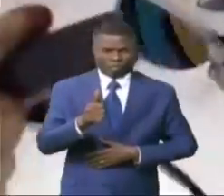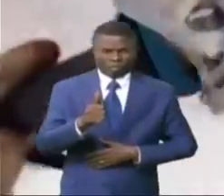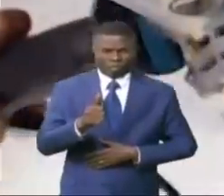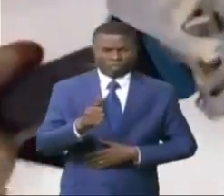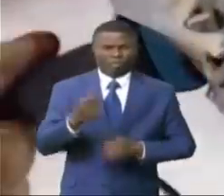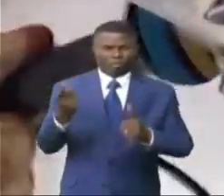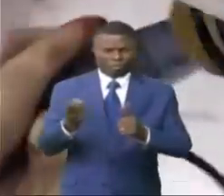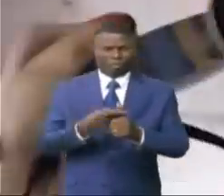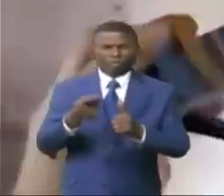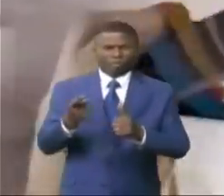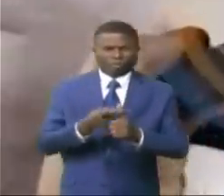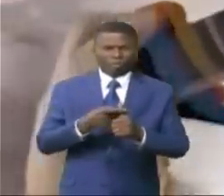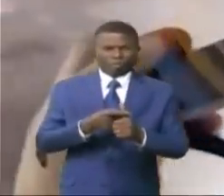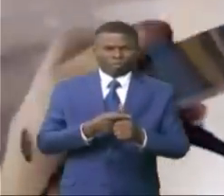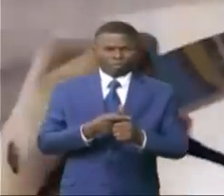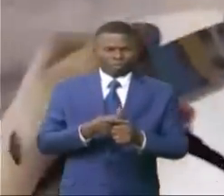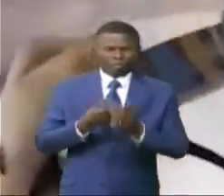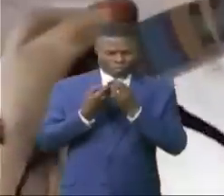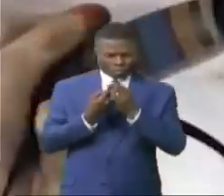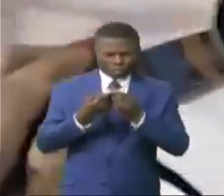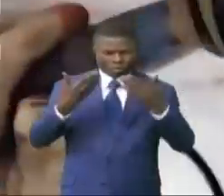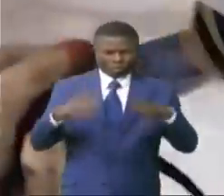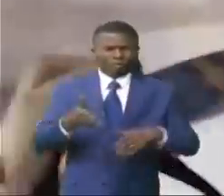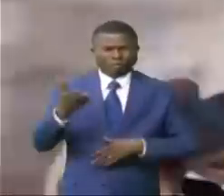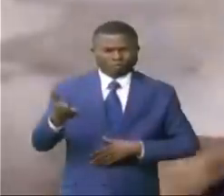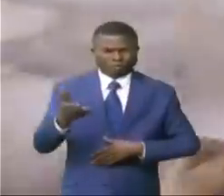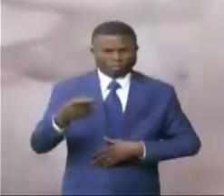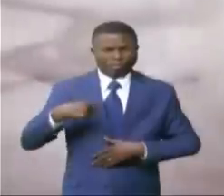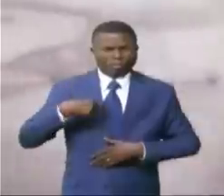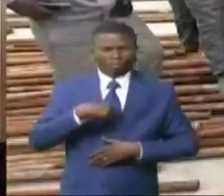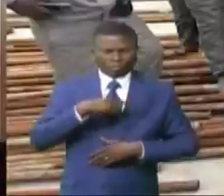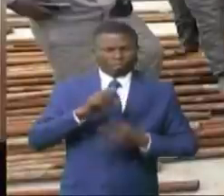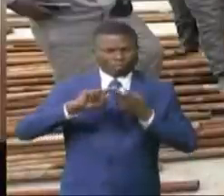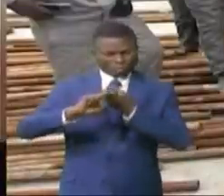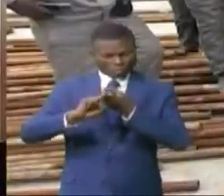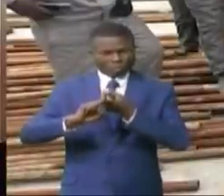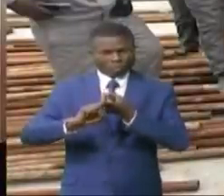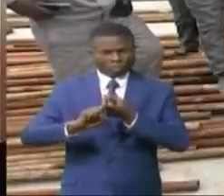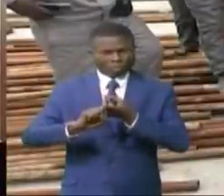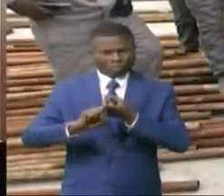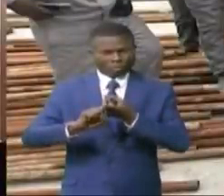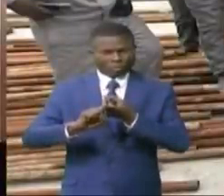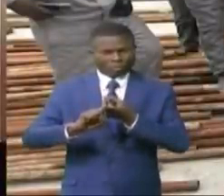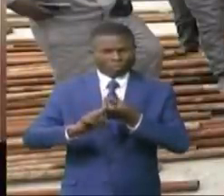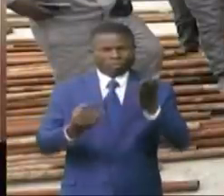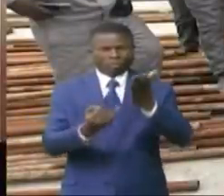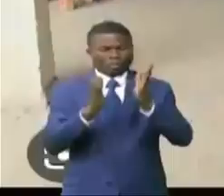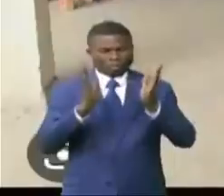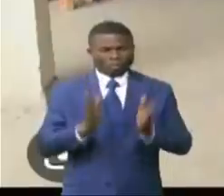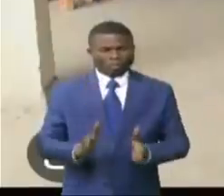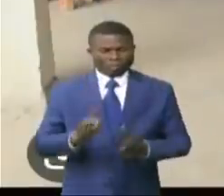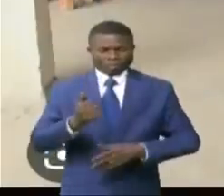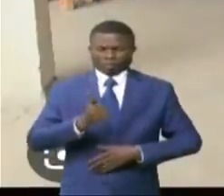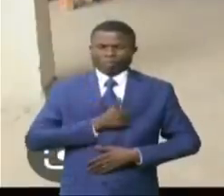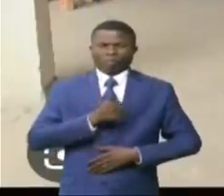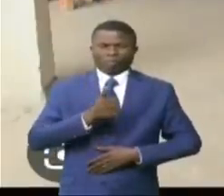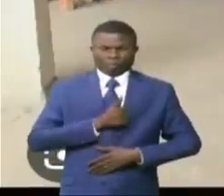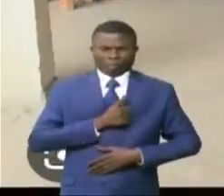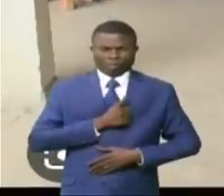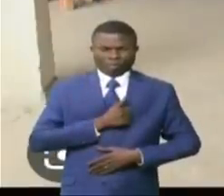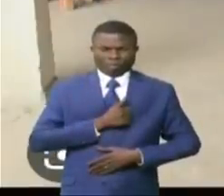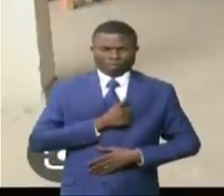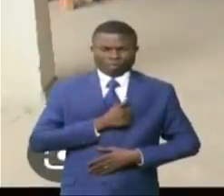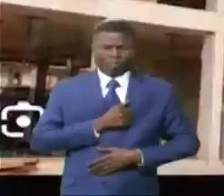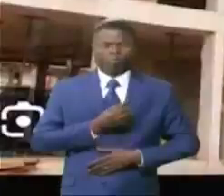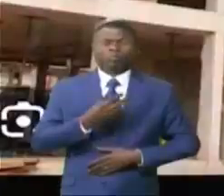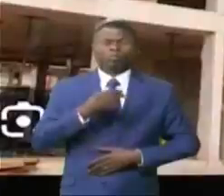travaux de finissage et nous devons faire confiance aux ingénieurs parce que moi-même, j'étais un peu